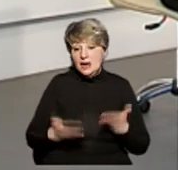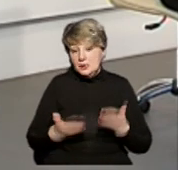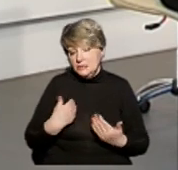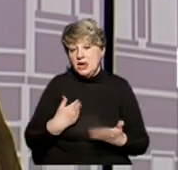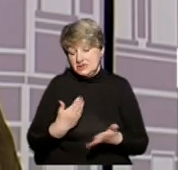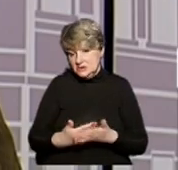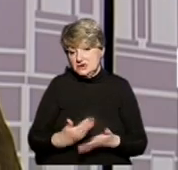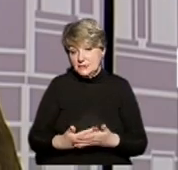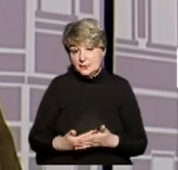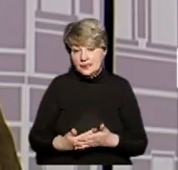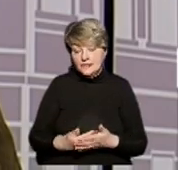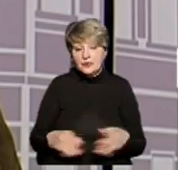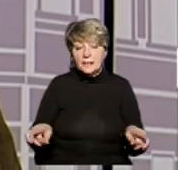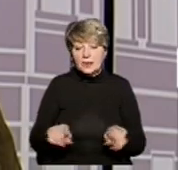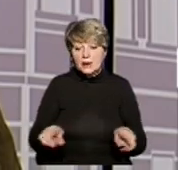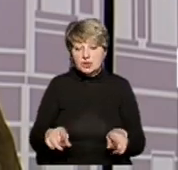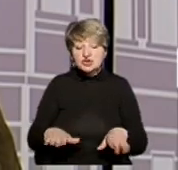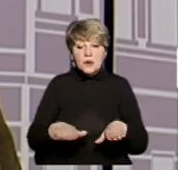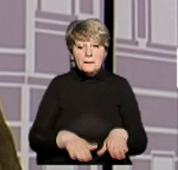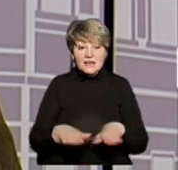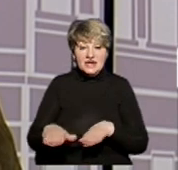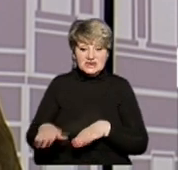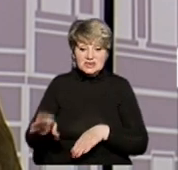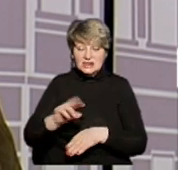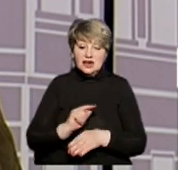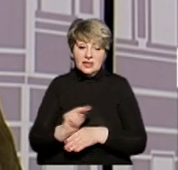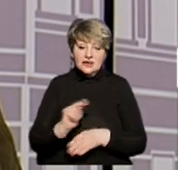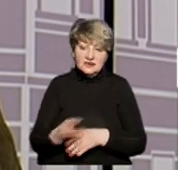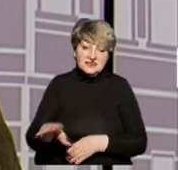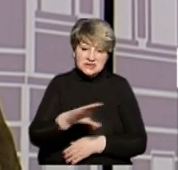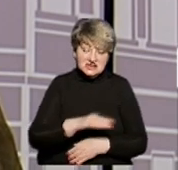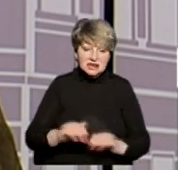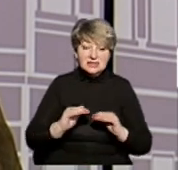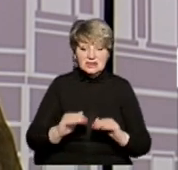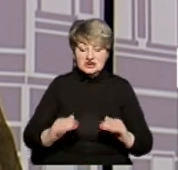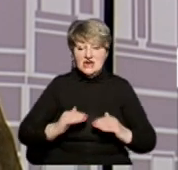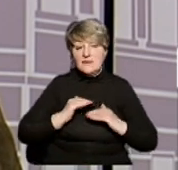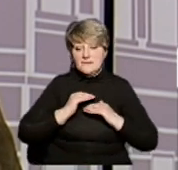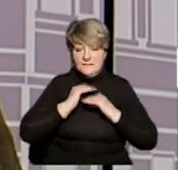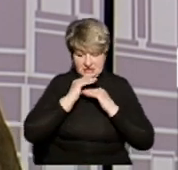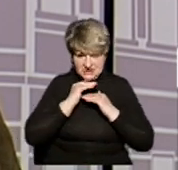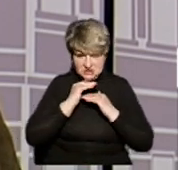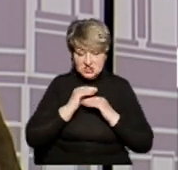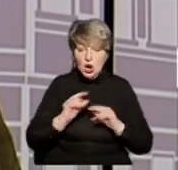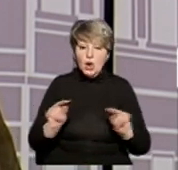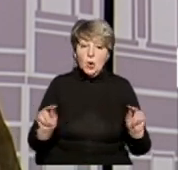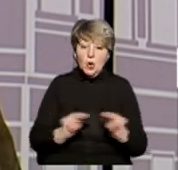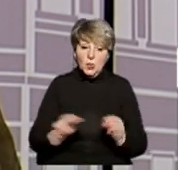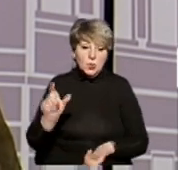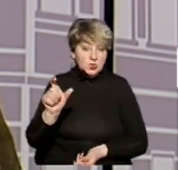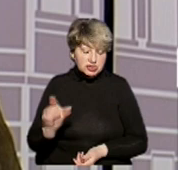мені здається, що місця для навчання всіх дітей вистачить. Крім того, вчителі